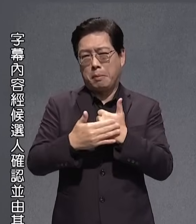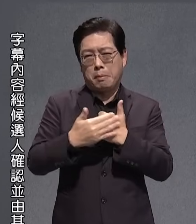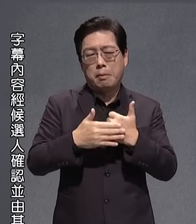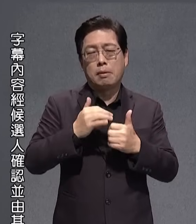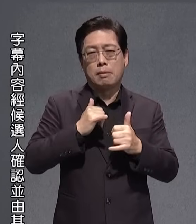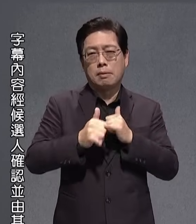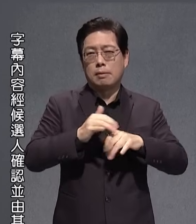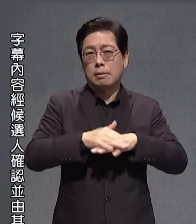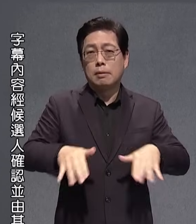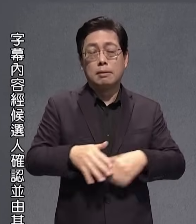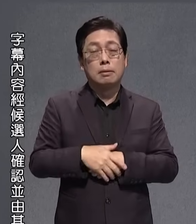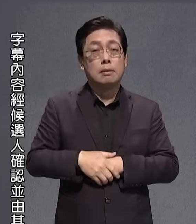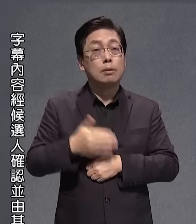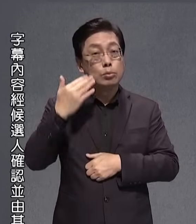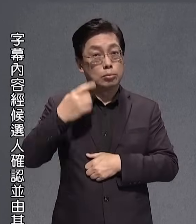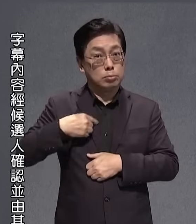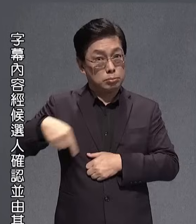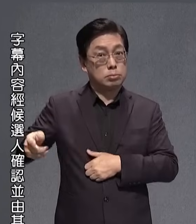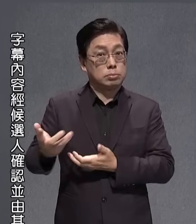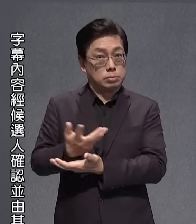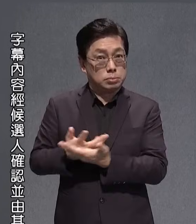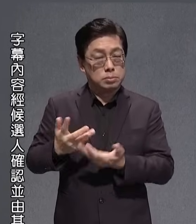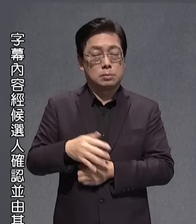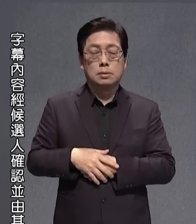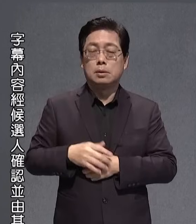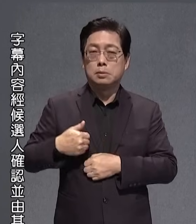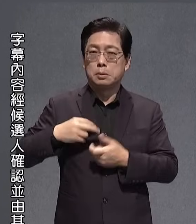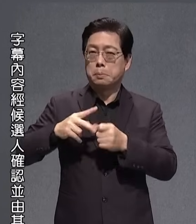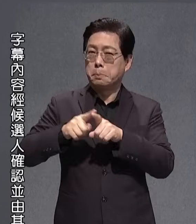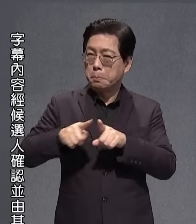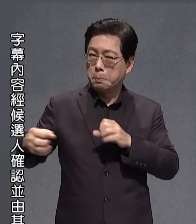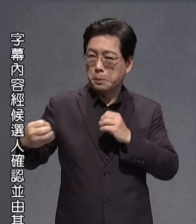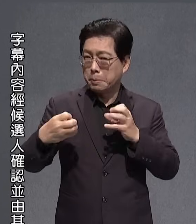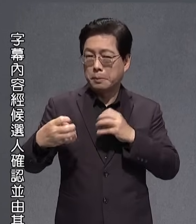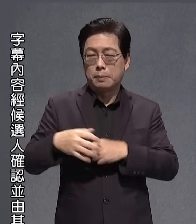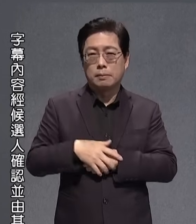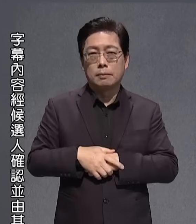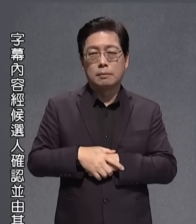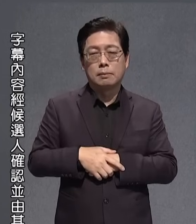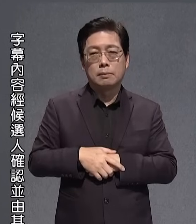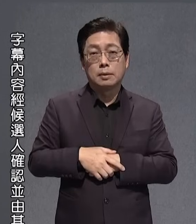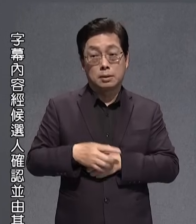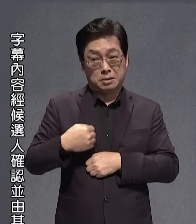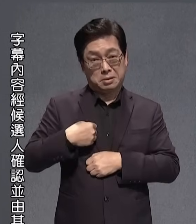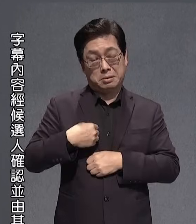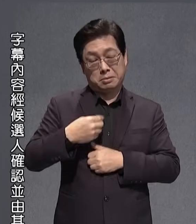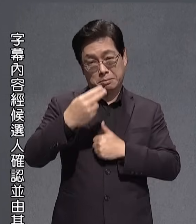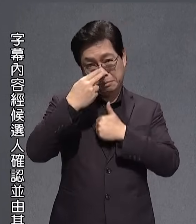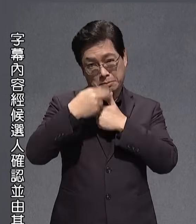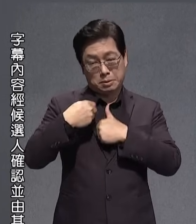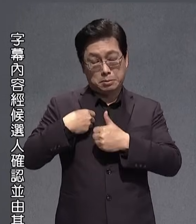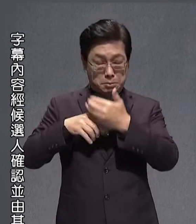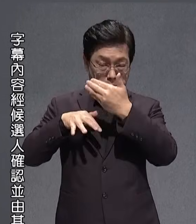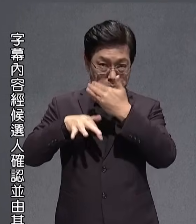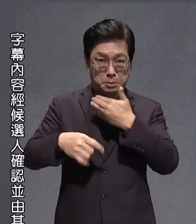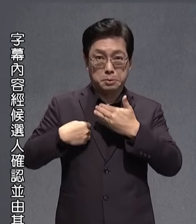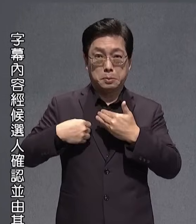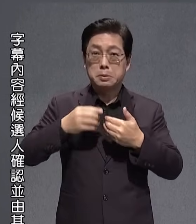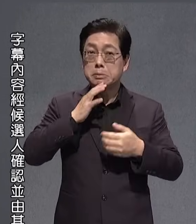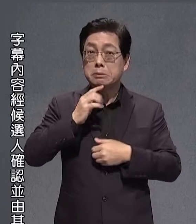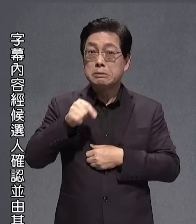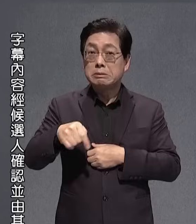全嘛，咱来去交流。啊，去和平主张，啊，你就讲我是红的，我遵守宪